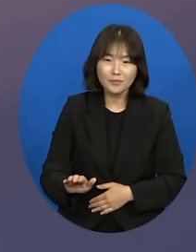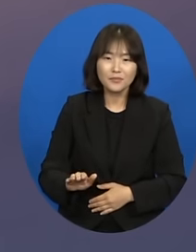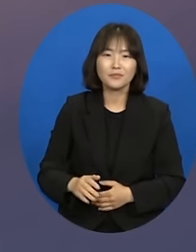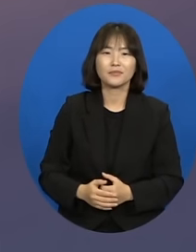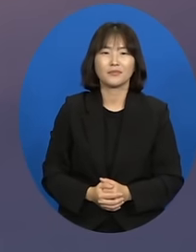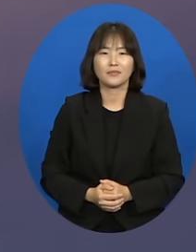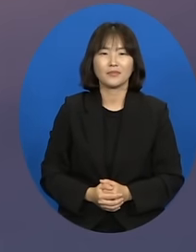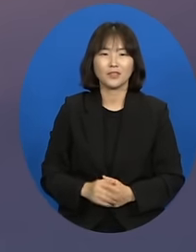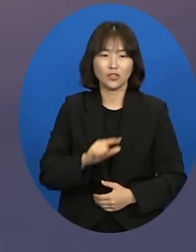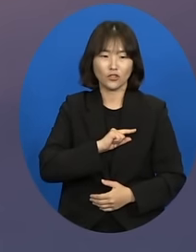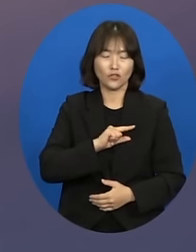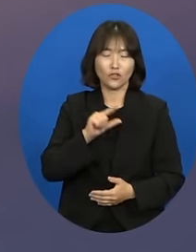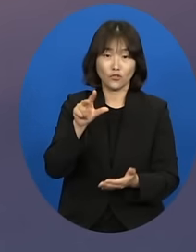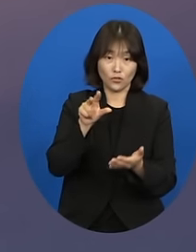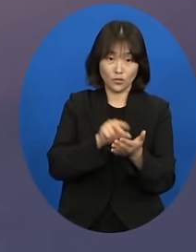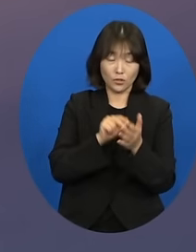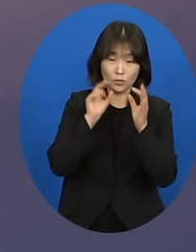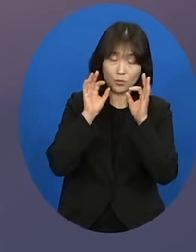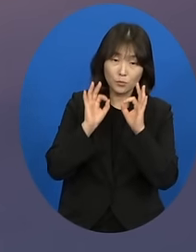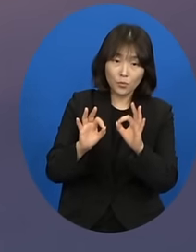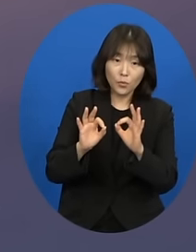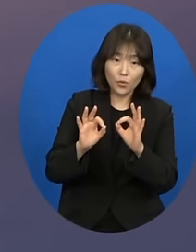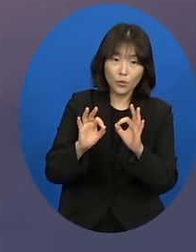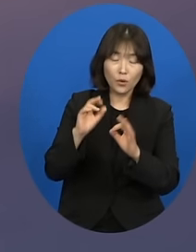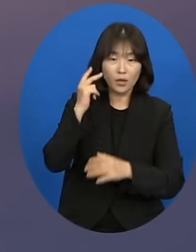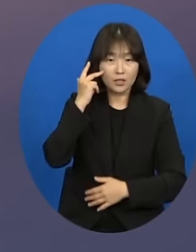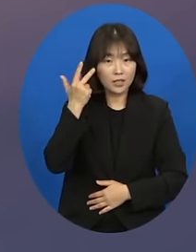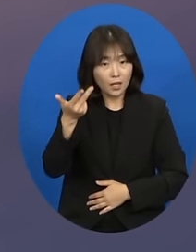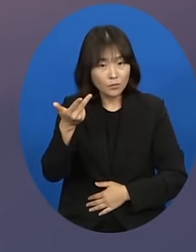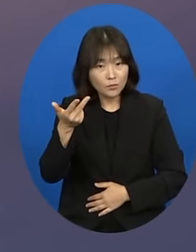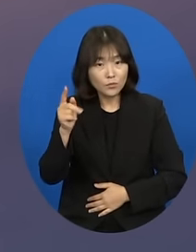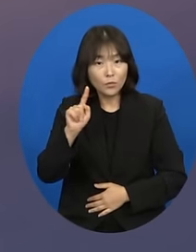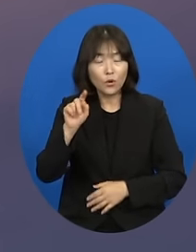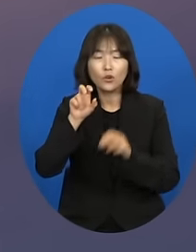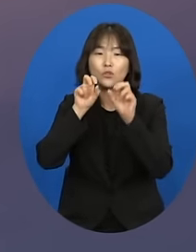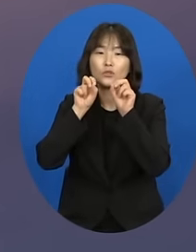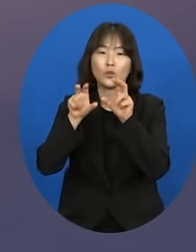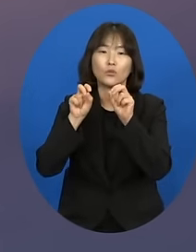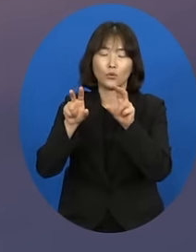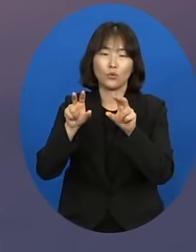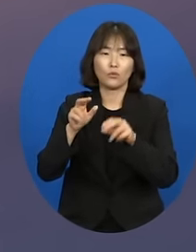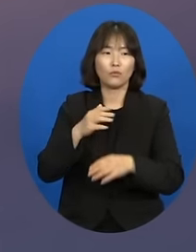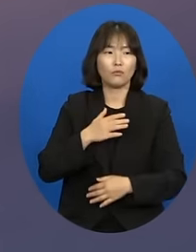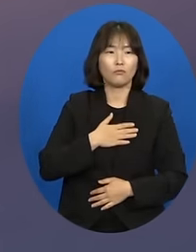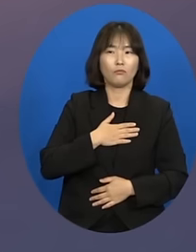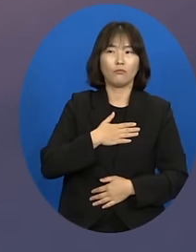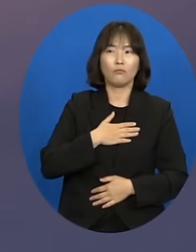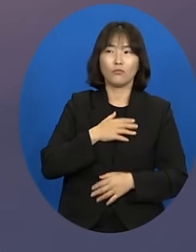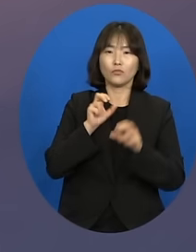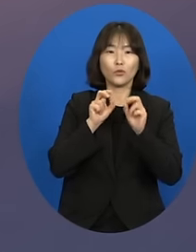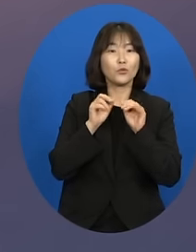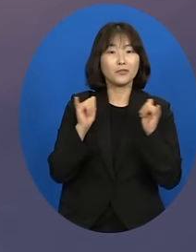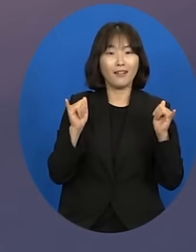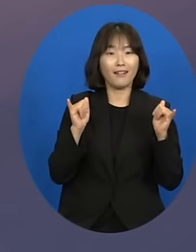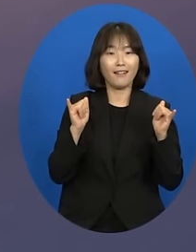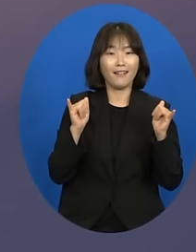이제 주제를 보니까 다음 주가 이제 선교. 저는 선교사인데